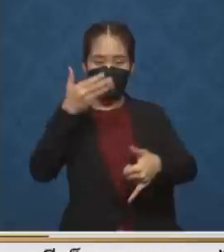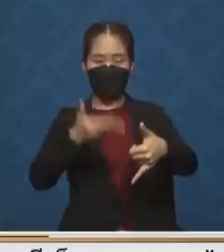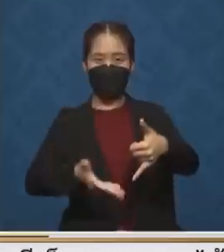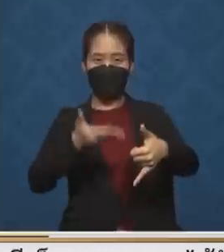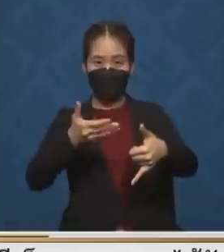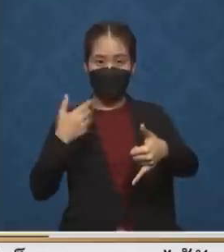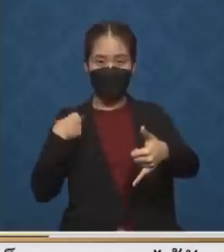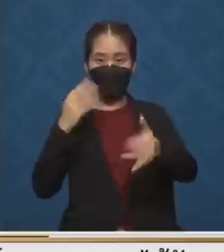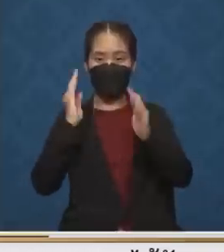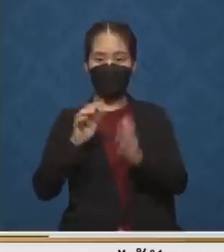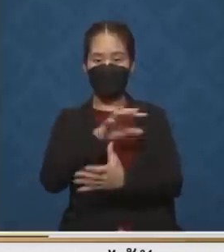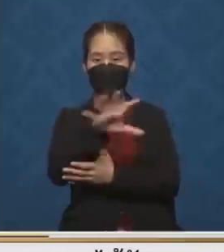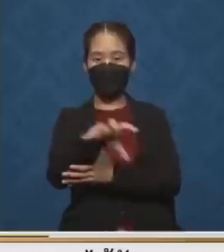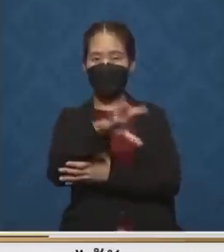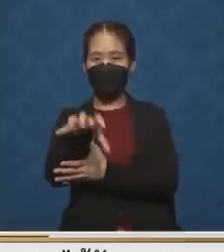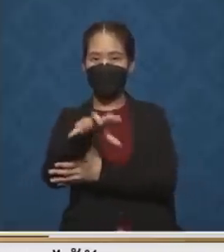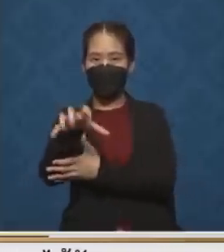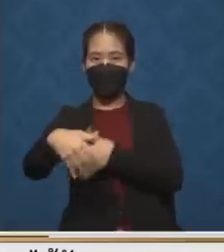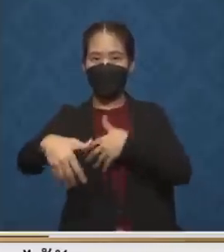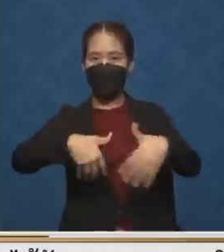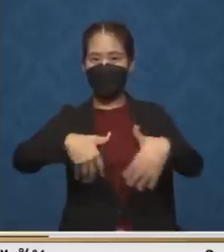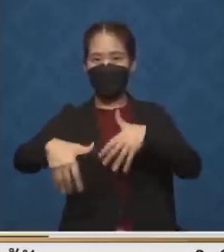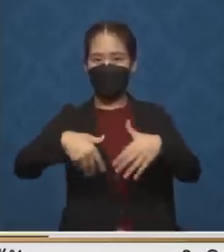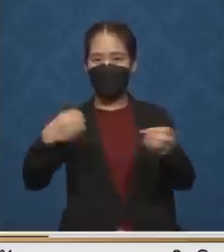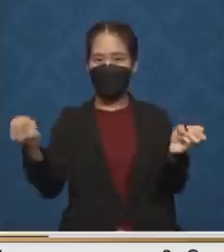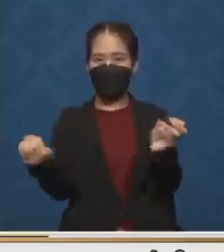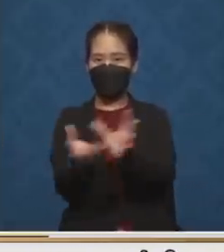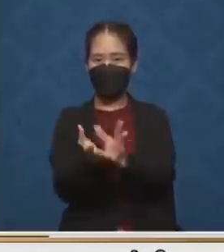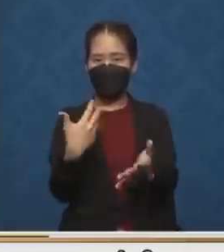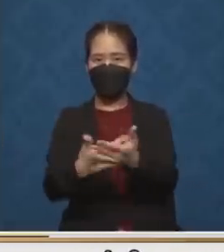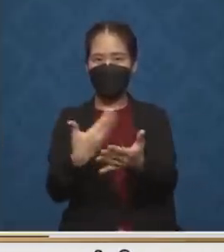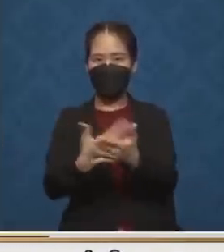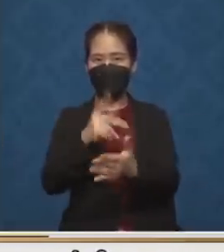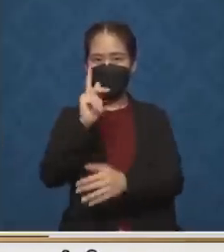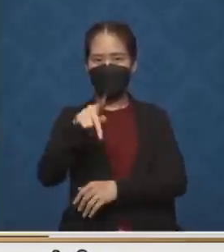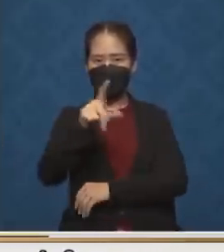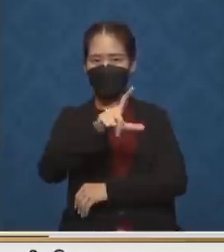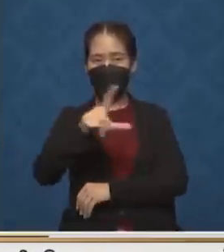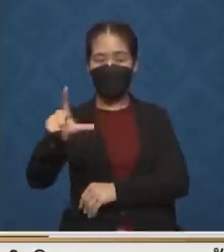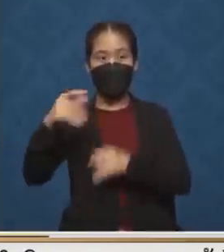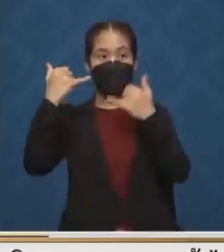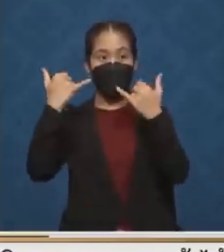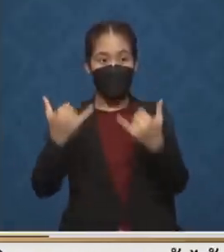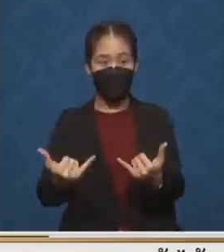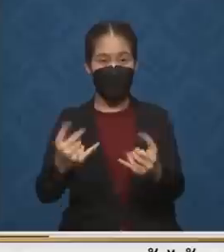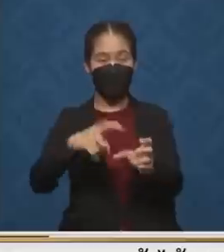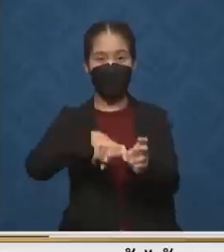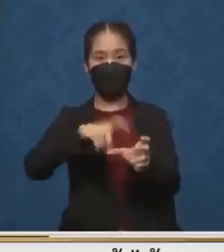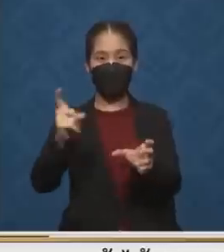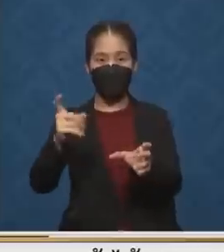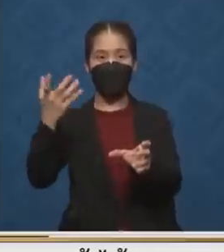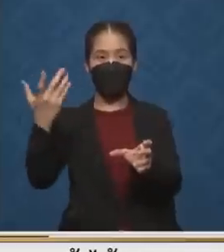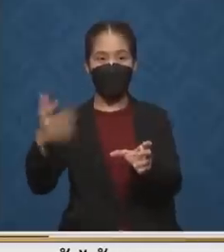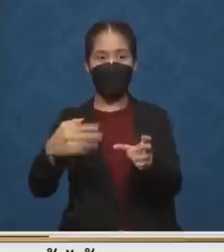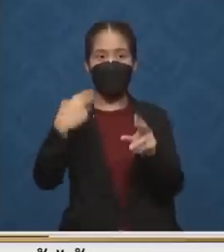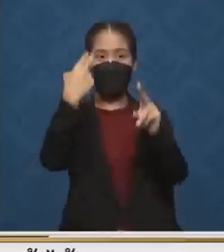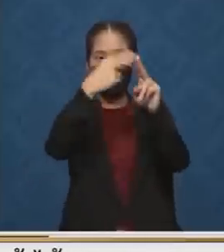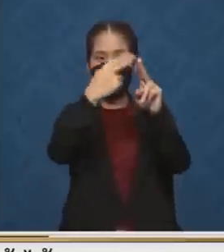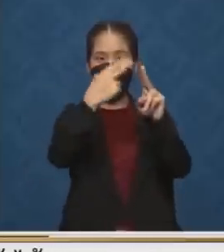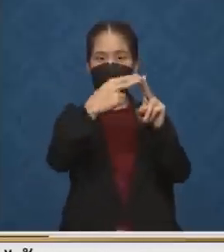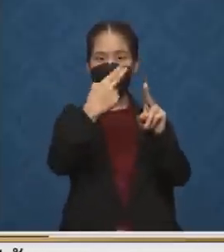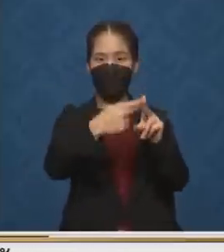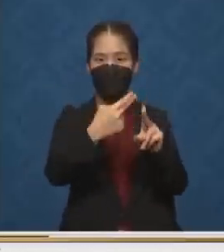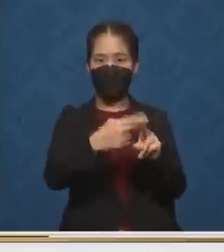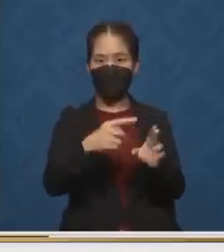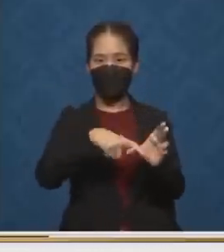งพี่น้องประชาชนให้มีมค่าเสียหายหลายพันล้านและวันนี้ถูกถอดออกจากบัญชีสิทธเก่าโรงเรีน